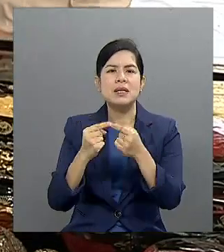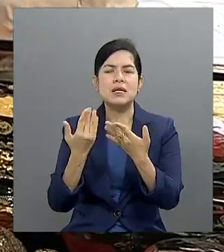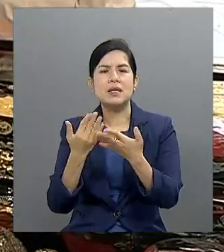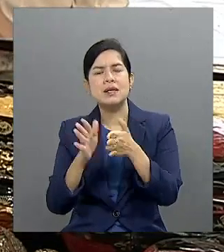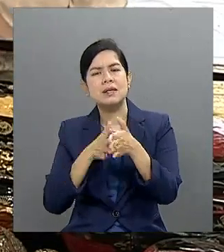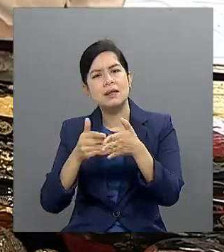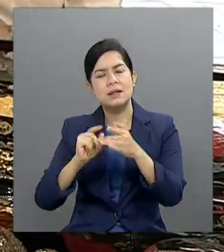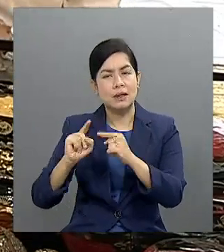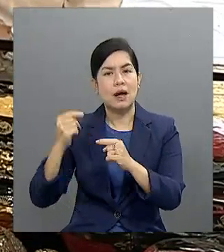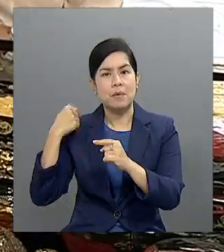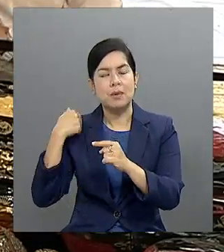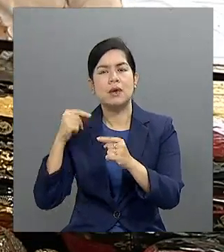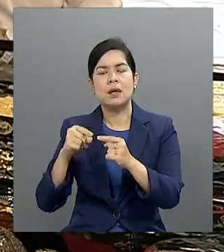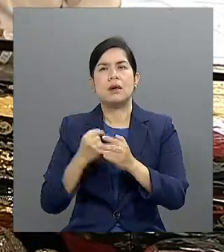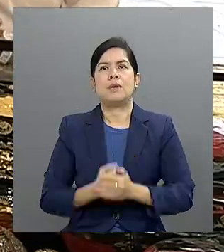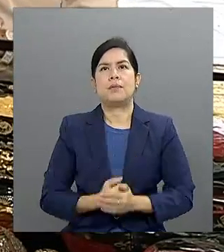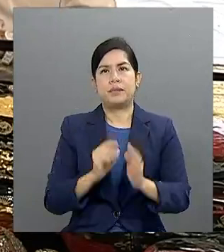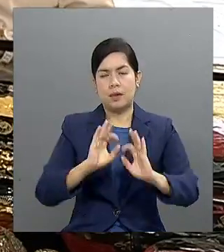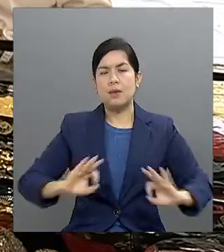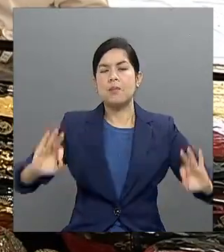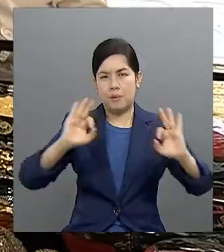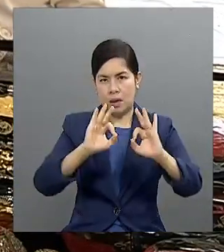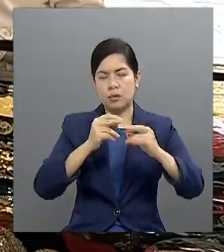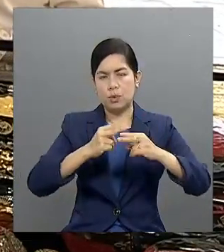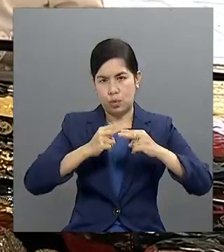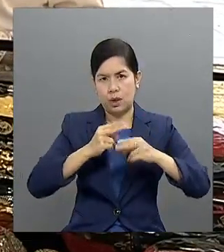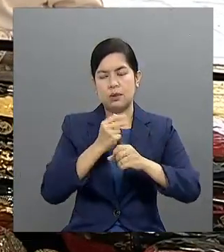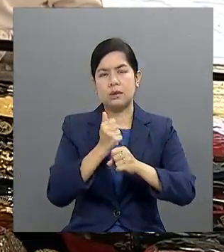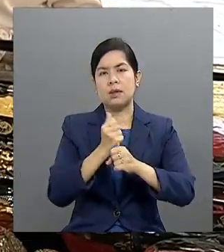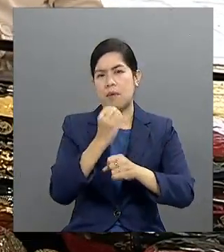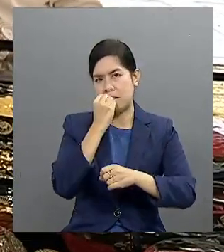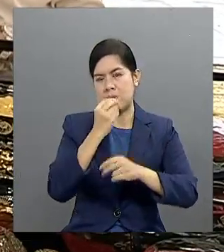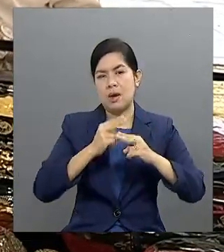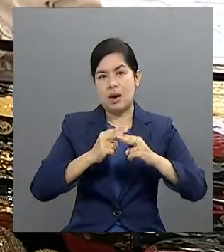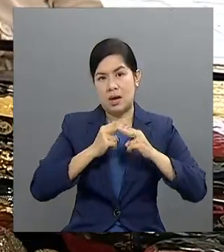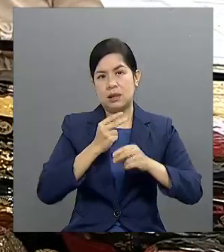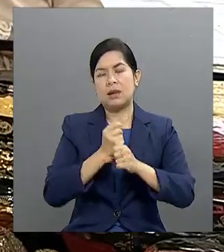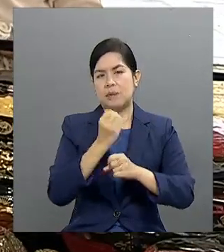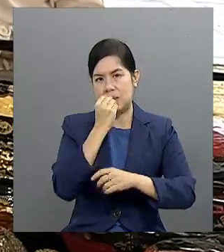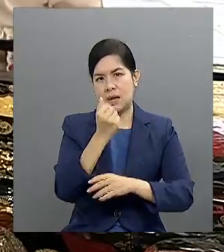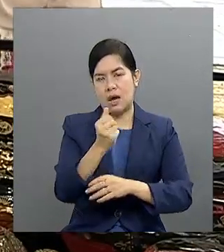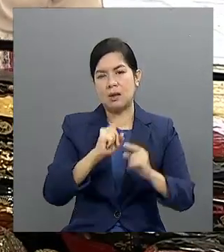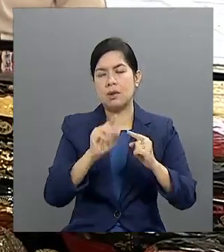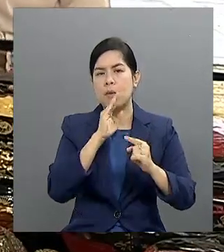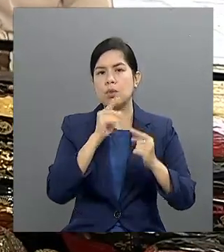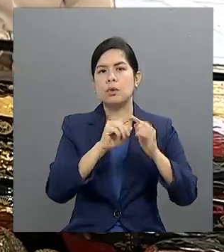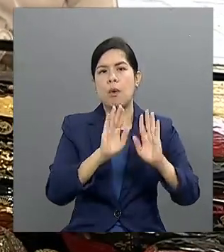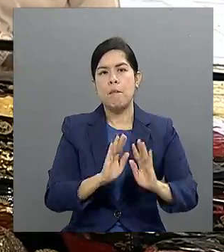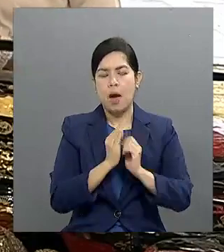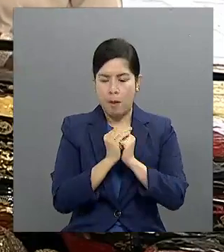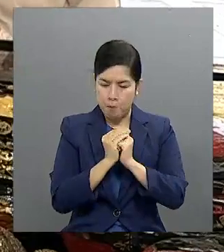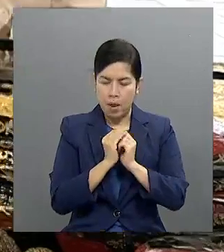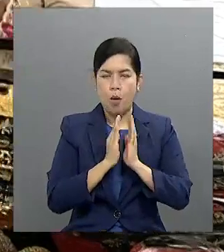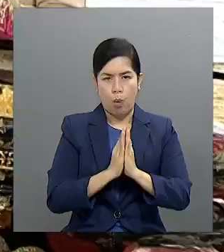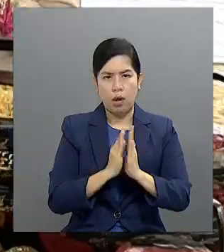ออันนั้นก็คือทำทาน ทำเอง ใช่ทำเอง ค่ะ ค่ะแต่ถ้าไหว้เจ้าก็ยังต้องเป็นดั้งเดิมแบบนี้ค ่ ะ ได้เลยวันนี้ต้องขอบคุณม